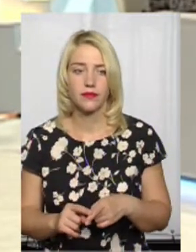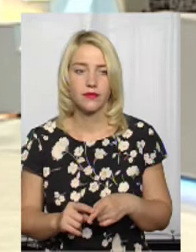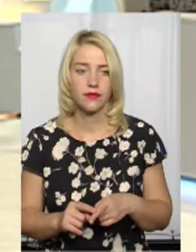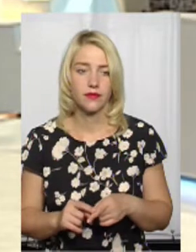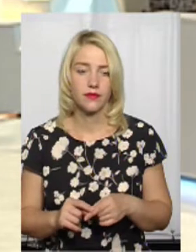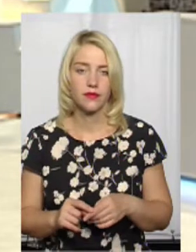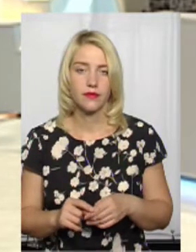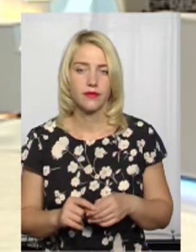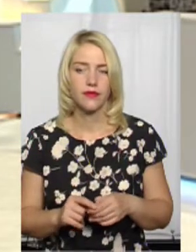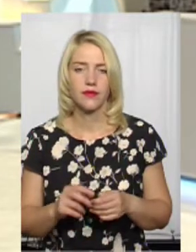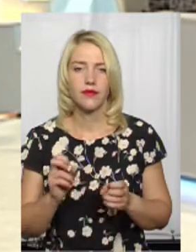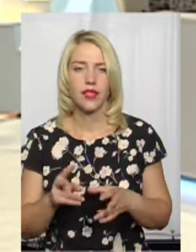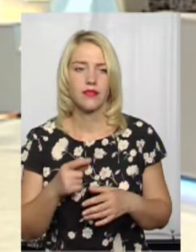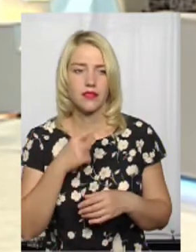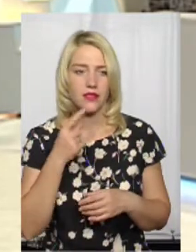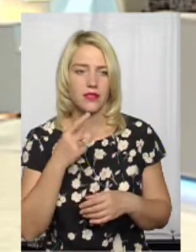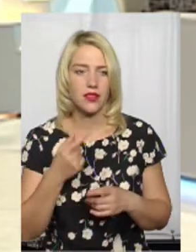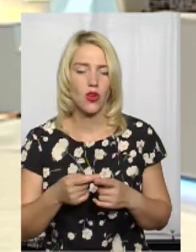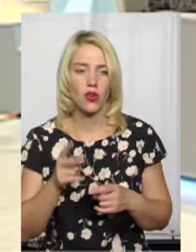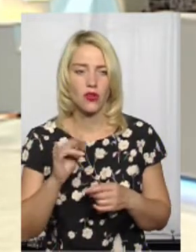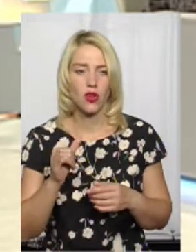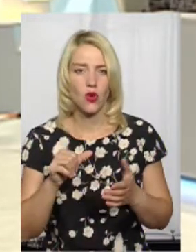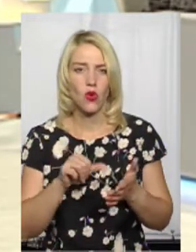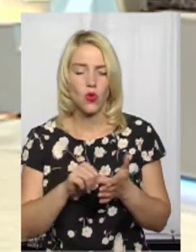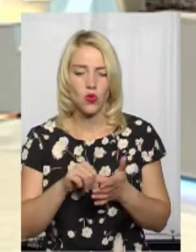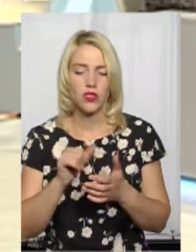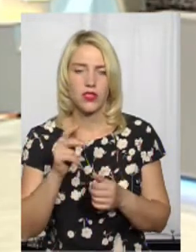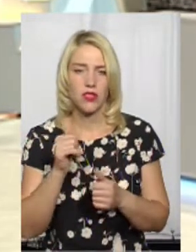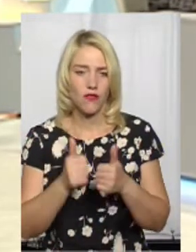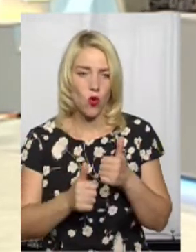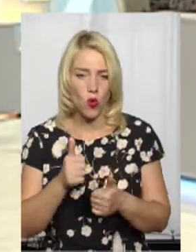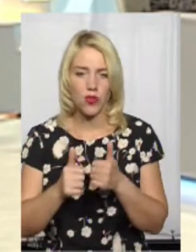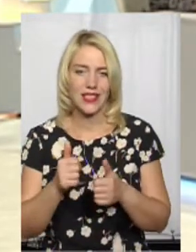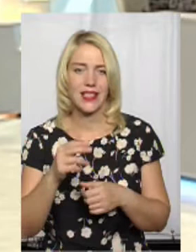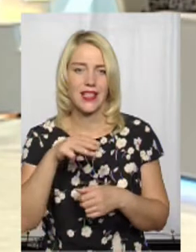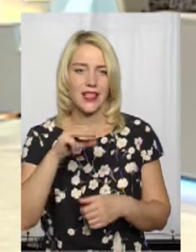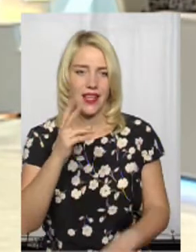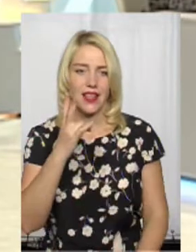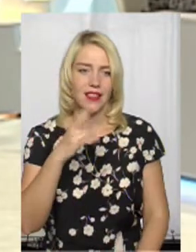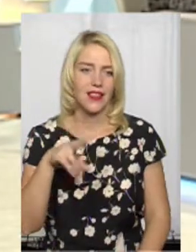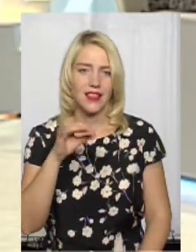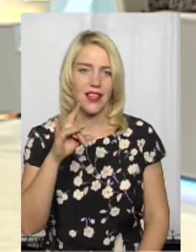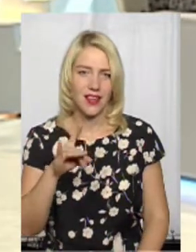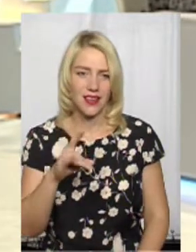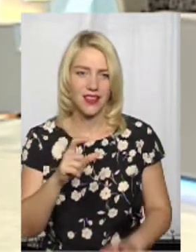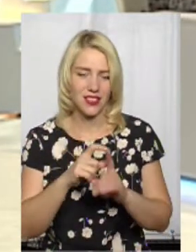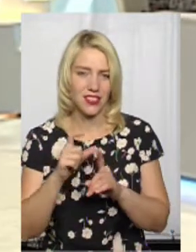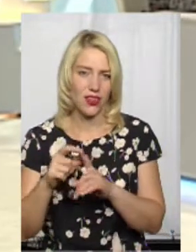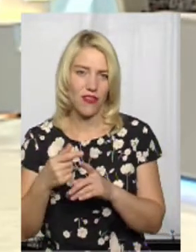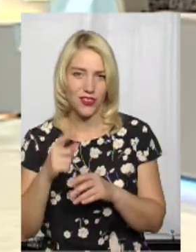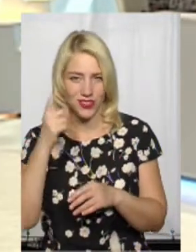грі, тобто я перепрошую, участі в конкурсі. Участі в конкурсі, так. Я хочу сказати тендер з тими